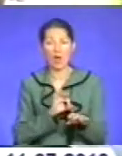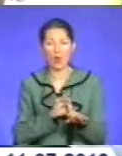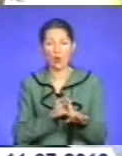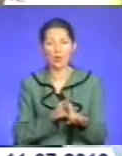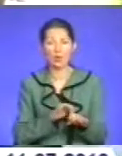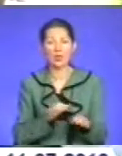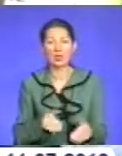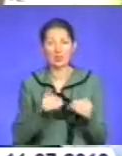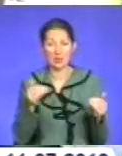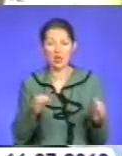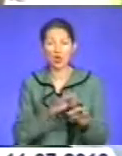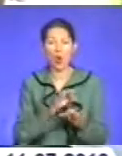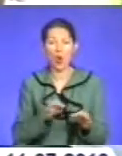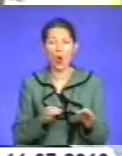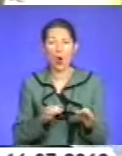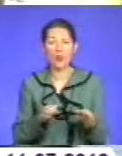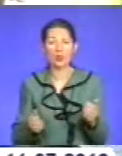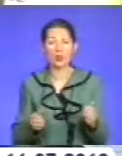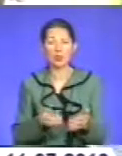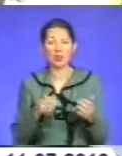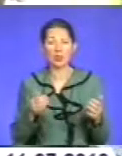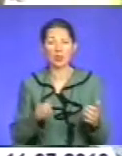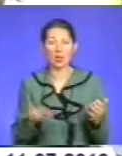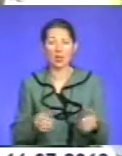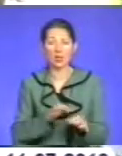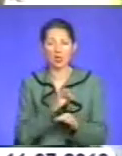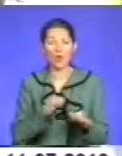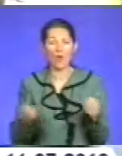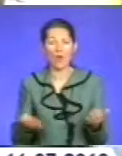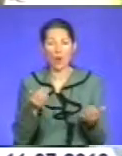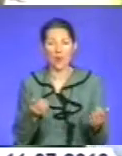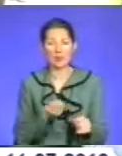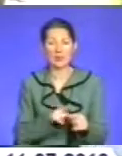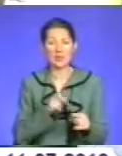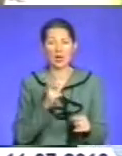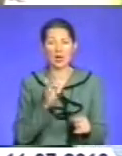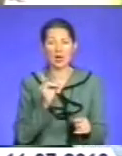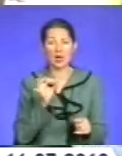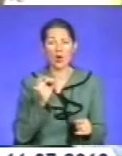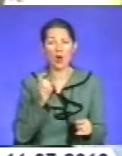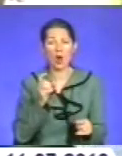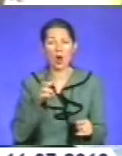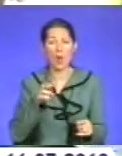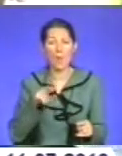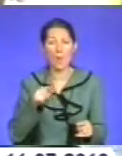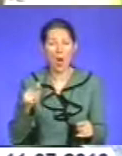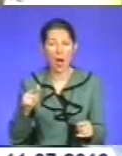з надлишковою вагою. Звичайно, це середовичі, це крохмалисті овочі,